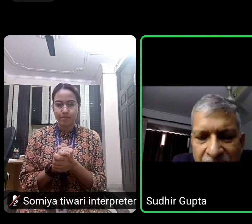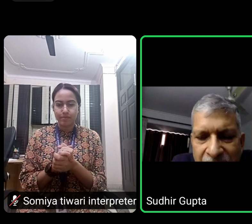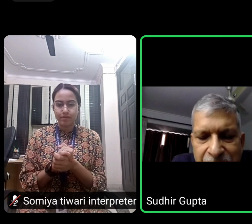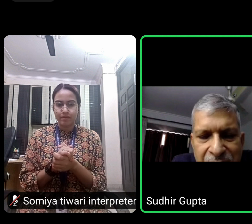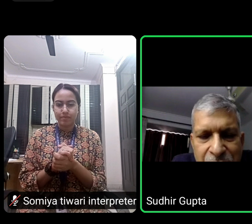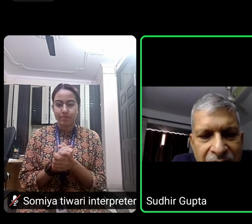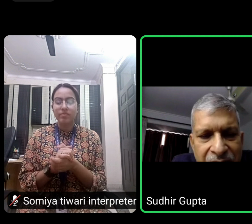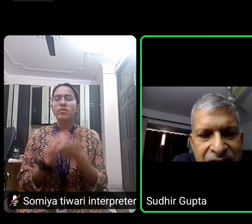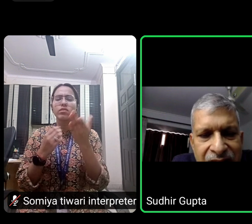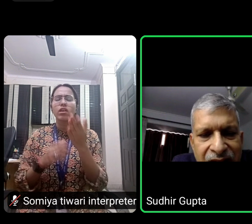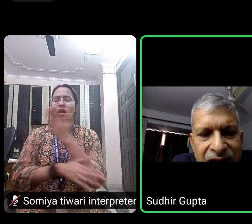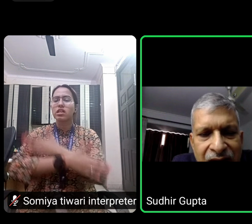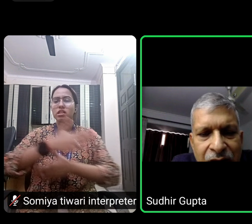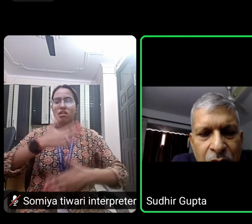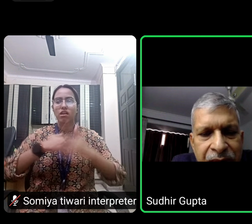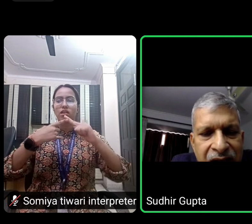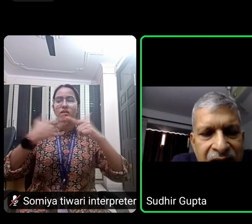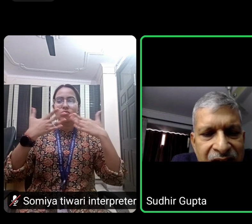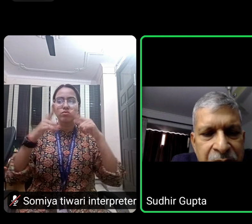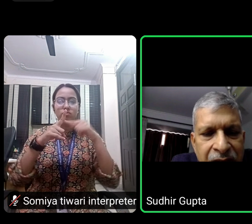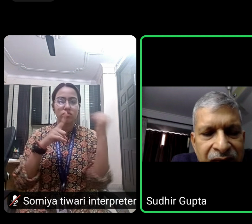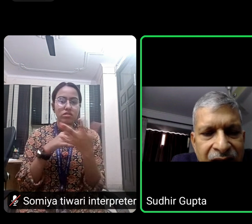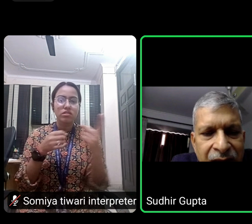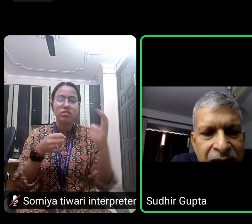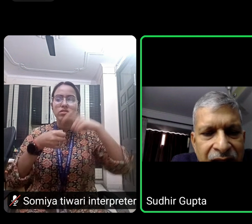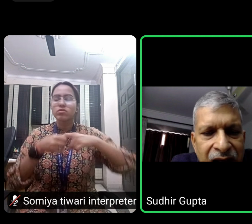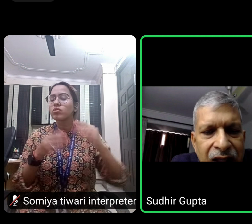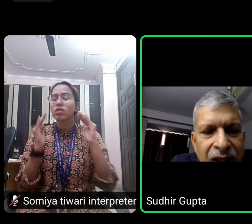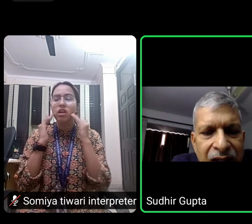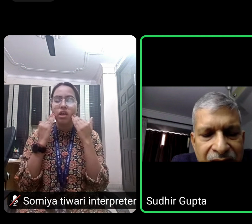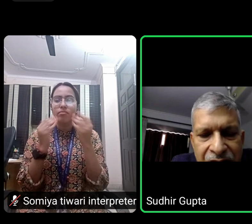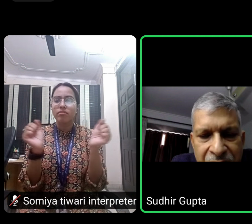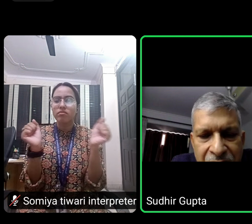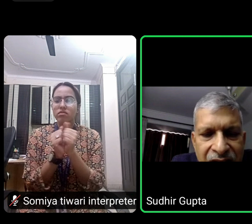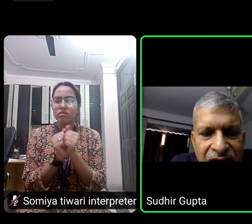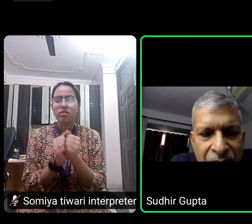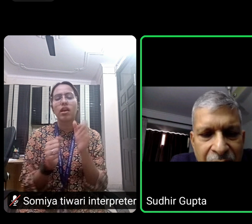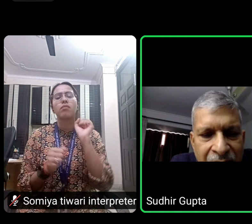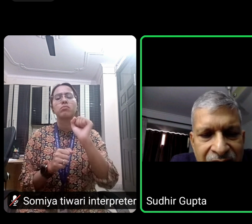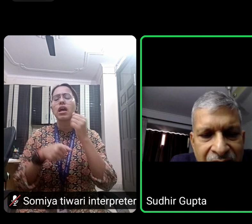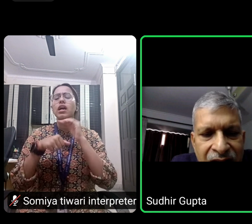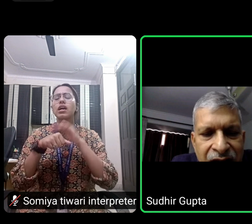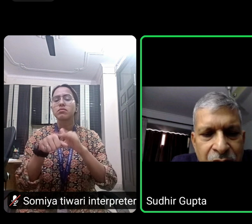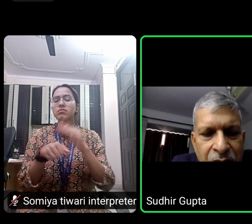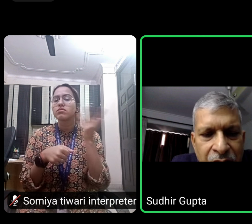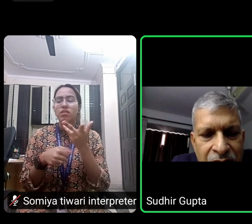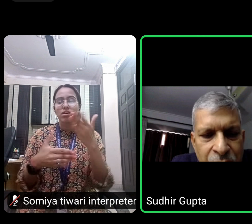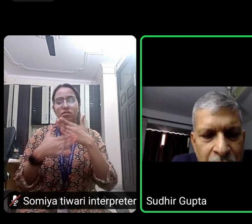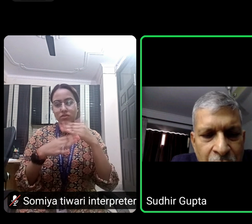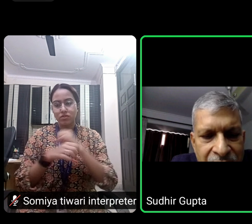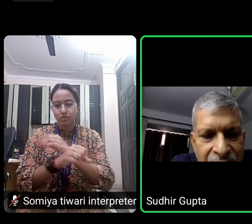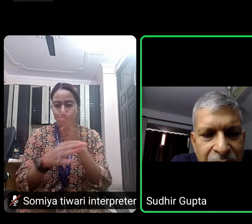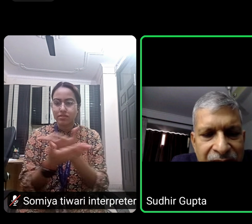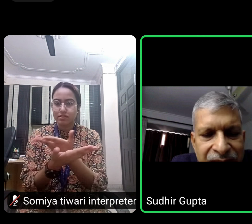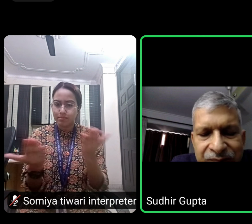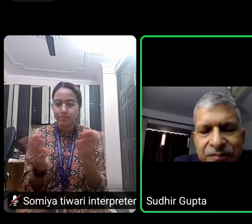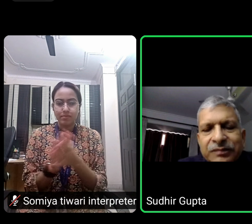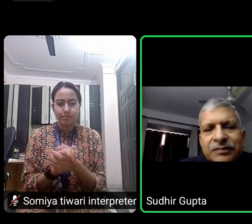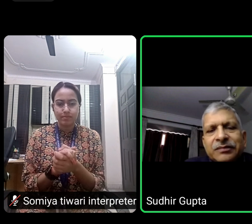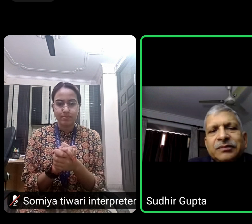आप कब से जुड़े हैं सार्थक के साथ और आपका कैसे एक्सपीरियंस है अभी तक, जरा शेयर कीजिए आप हमारे सारे दर्शकों के और श्रोताओं के